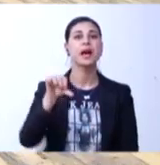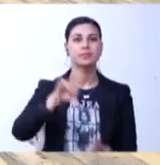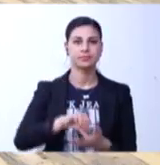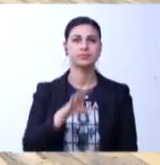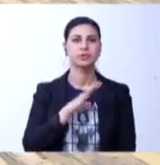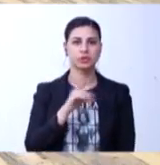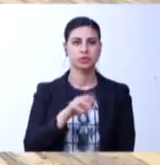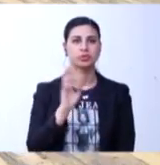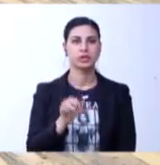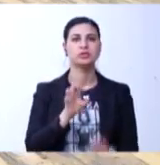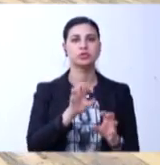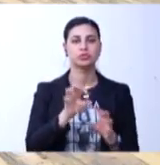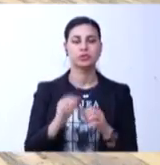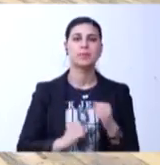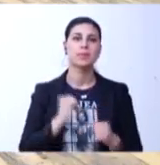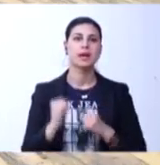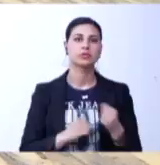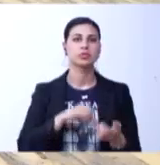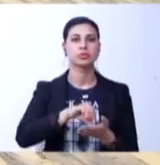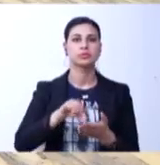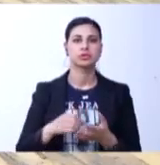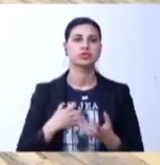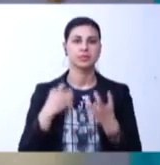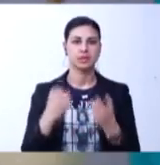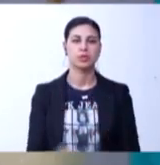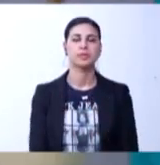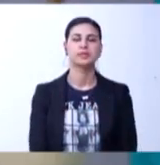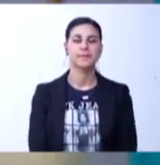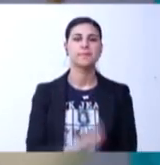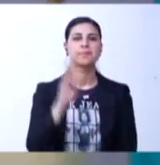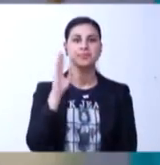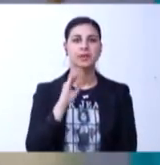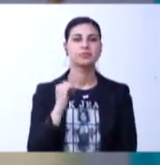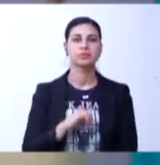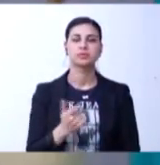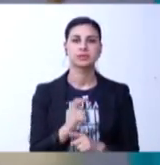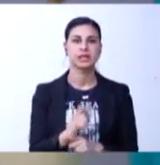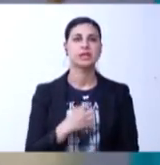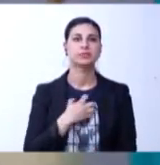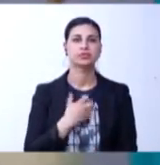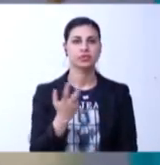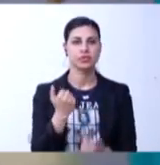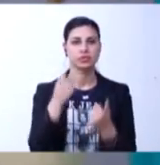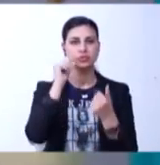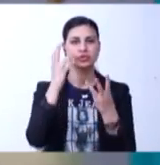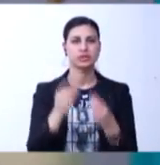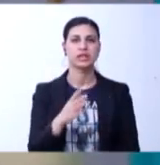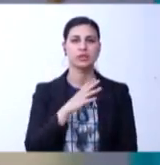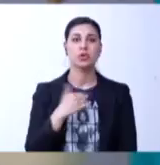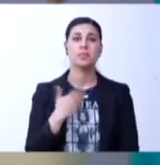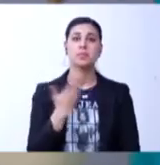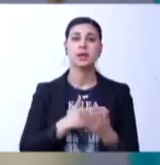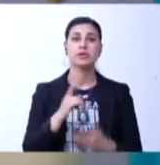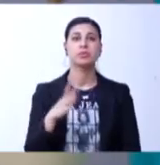რასაკვირველია და ზრუნავდა მარათონის მონაწილეების ჯანმრთელობაზე. დილამშვიდობის, ნამდვილად ძალიან მნიშვნელოვანი დღე იყო. გუშინდა მიხარია,